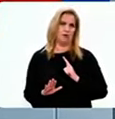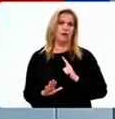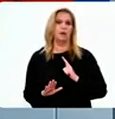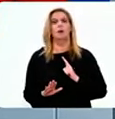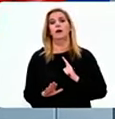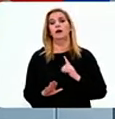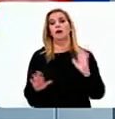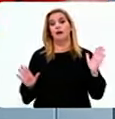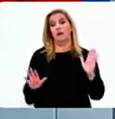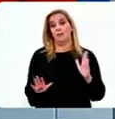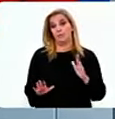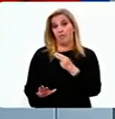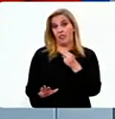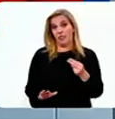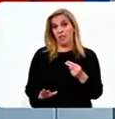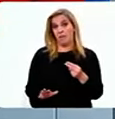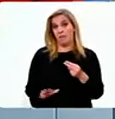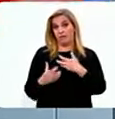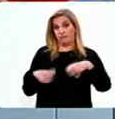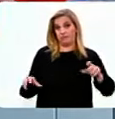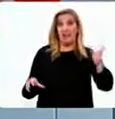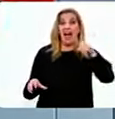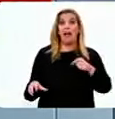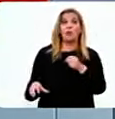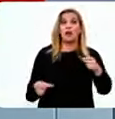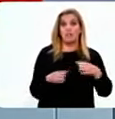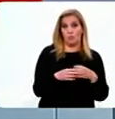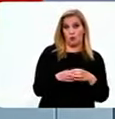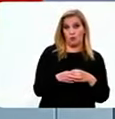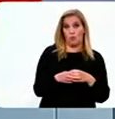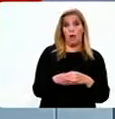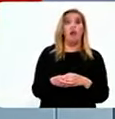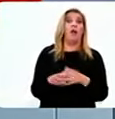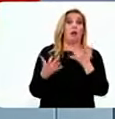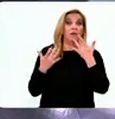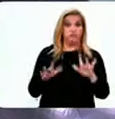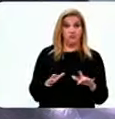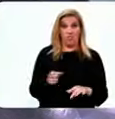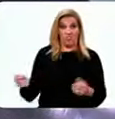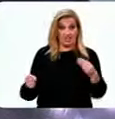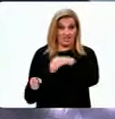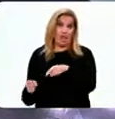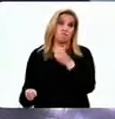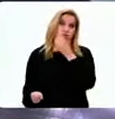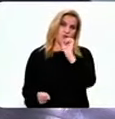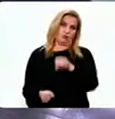κόμματα. Υπό τις συνθήκες που έγινε. Κοίτα, η ταπεινή μου άποψη, υπό τις συνθήκες που έγινε, επειδή δεν πήρα